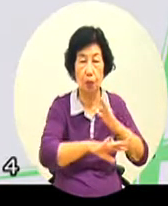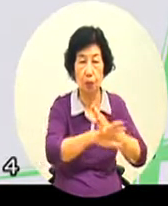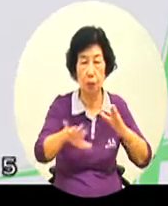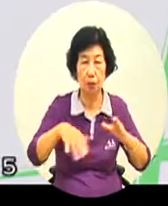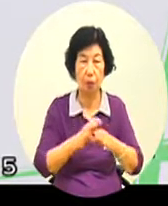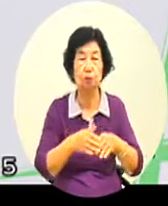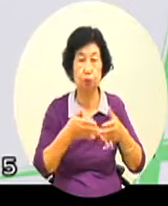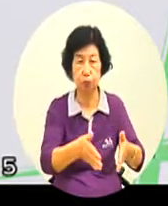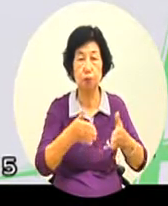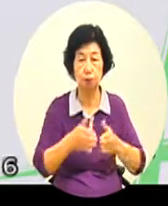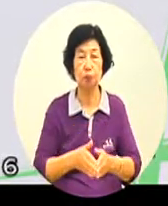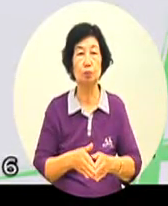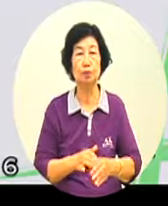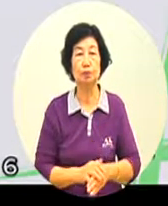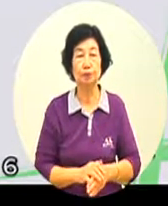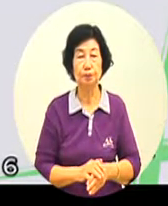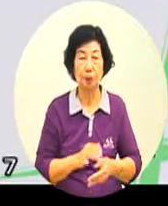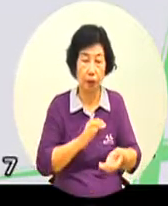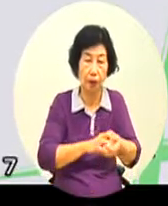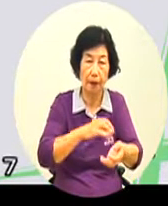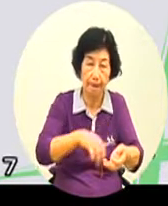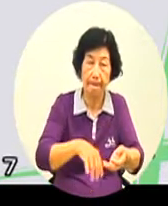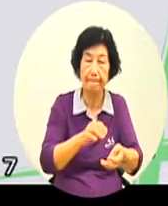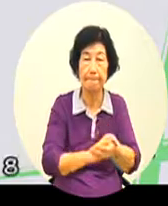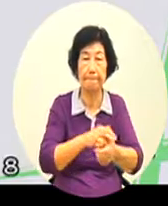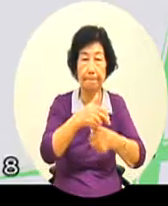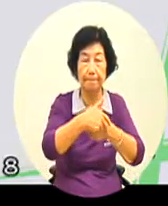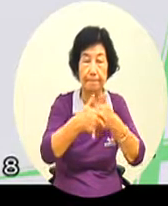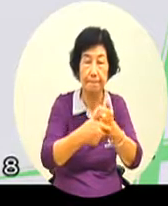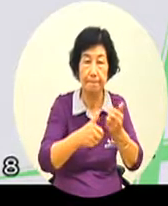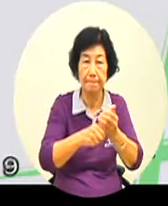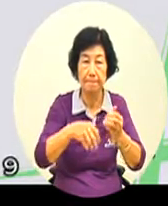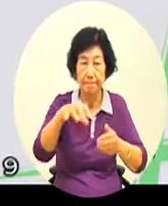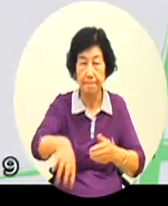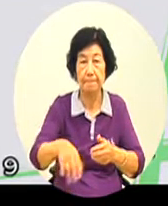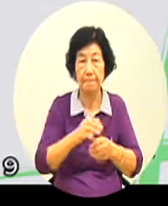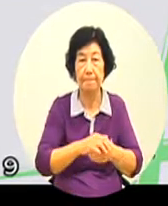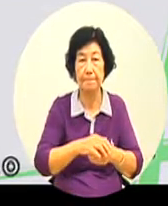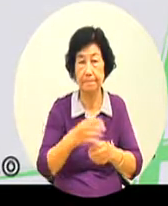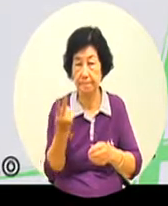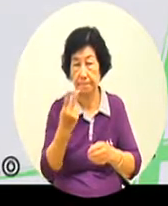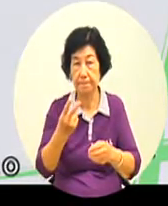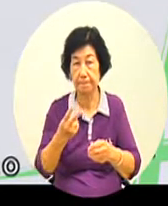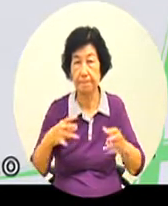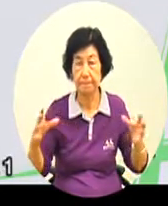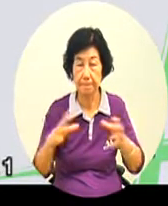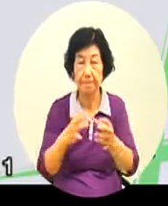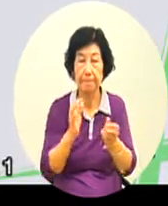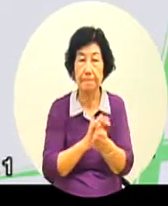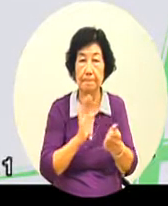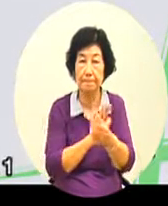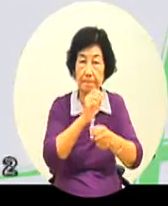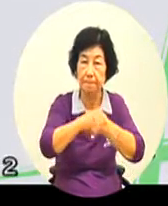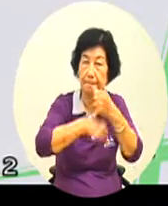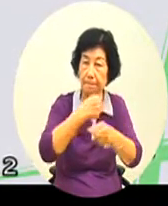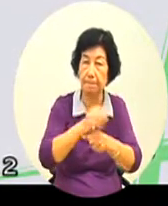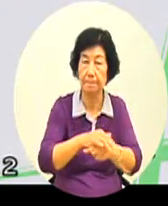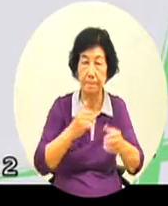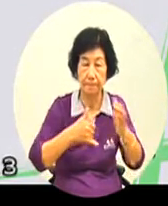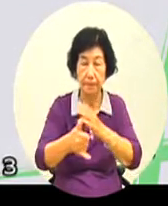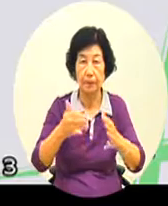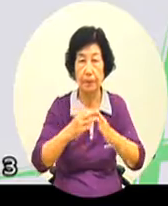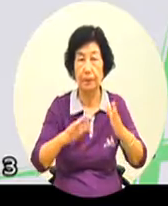重要的哈。所以我们跟医院、跟卫生所来联合来推动，进入到家庭里头。那另外